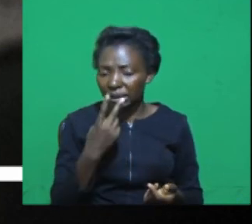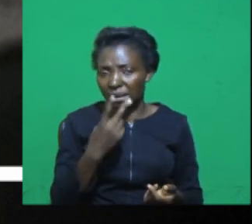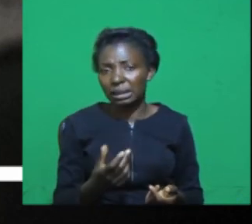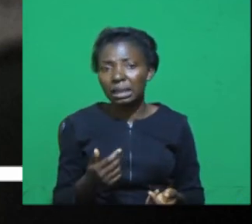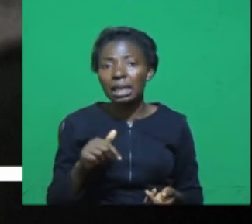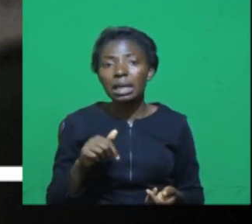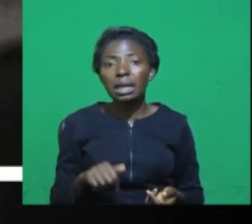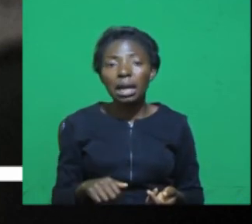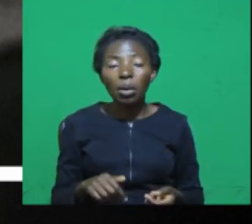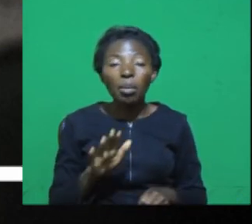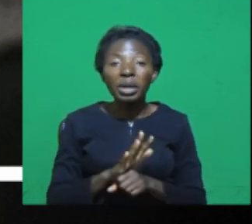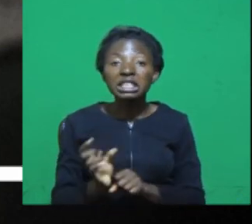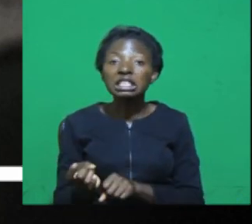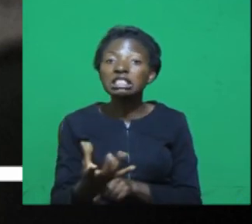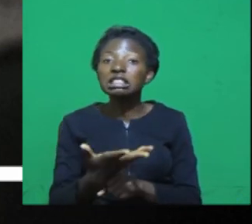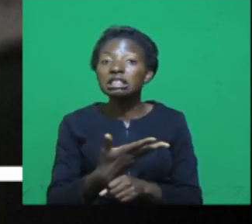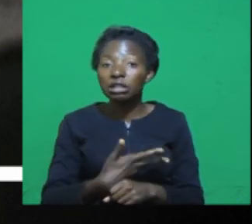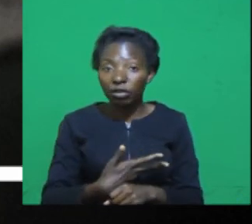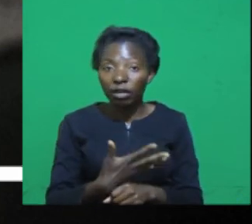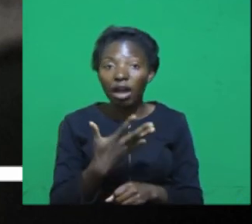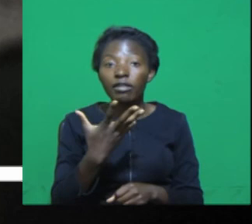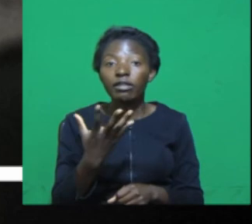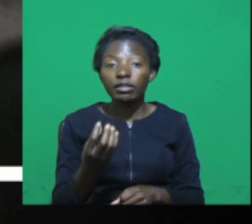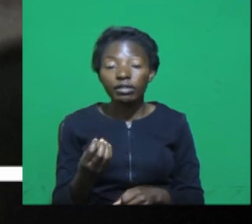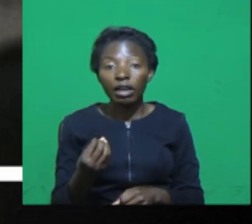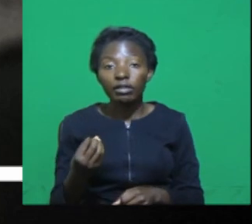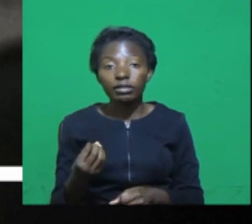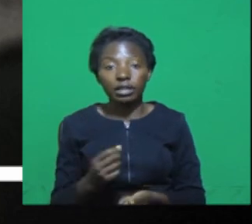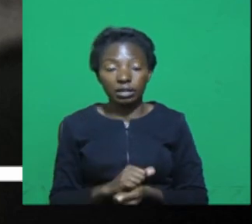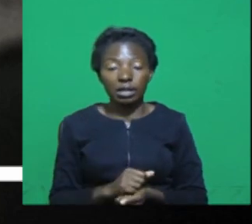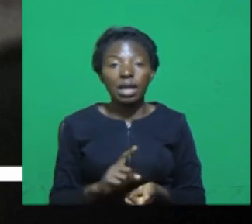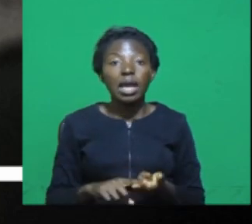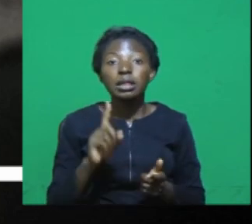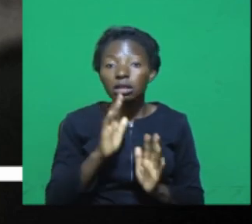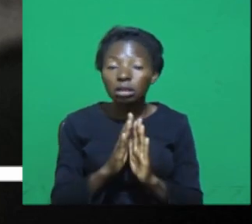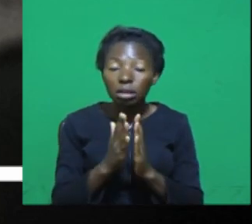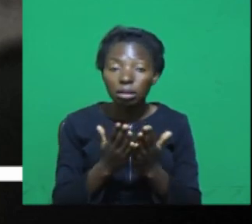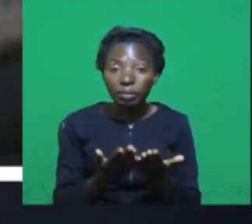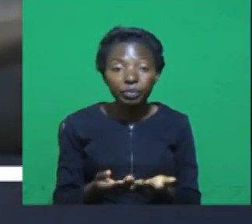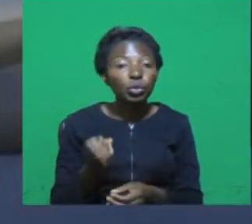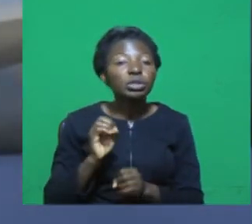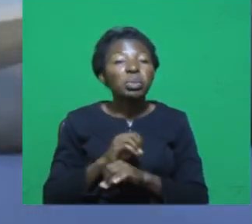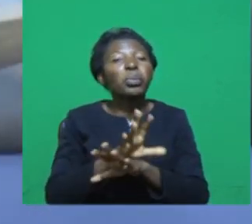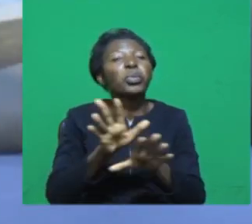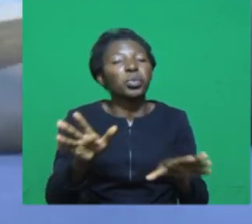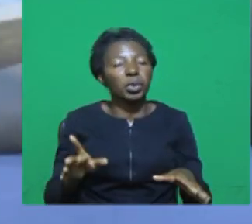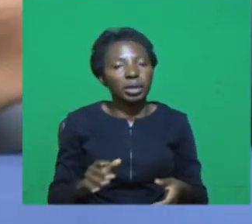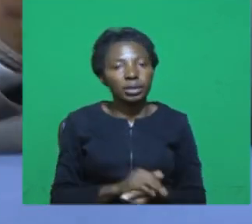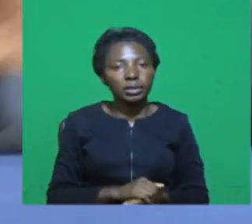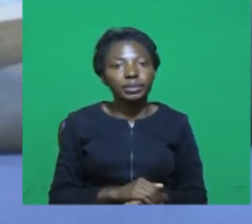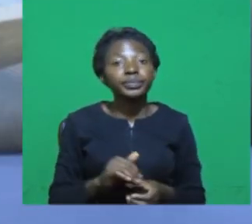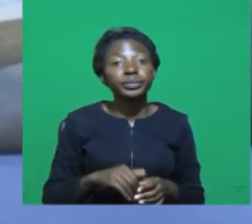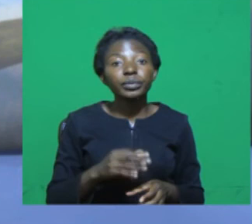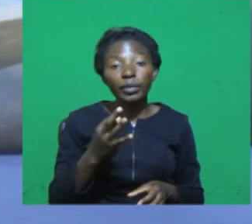kuti waiva wamasirivheri ane zviuru zvina 50. Naizvozvo shoko raShe rikakura nesimba rikakunda. In